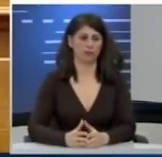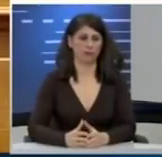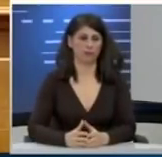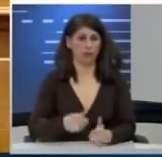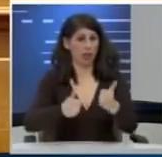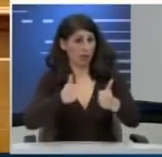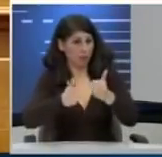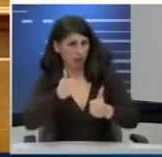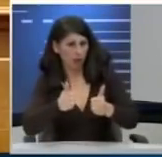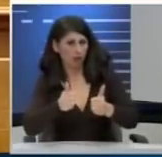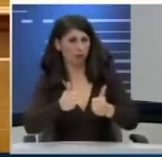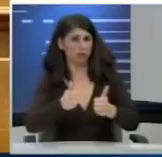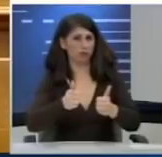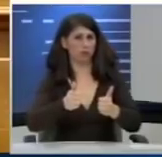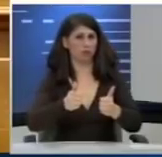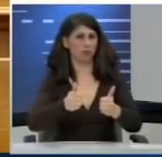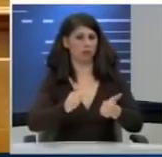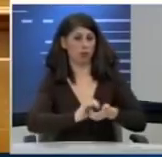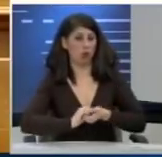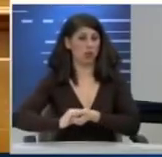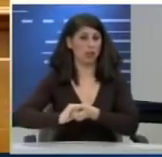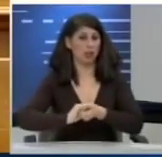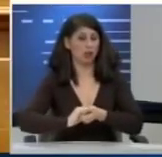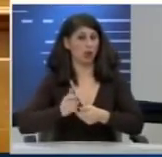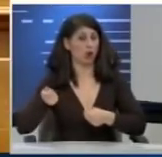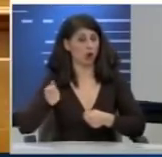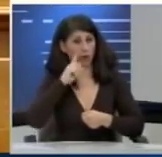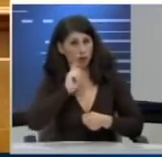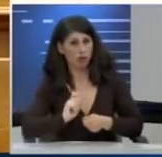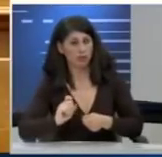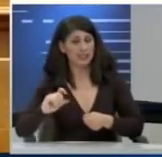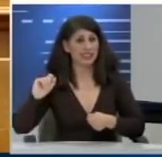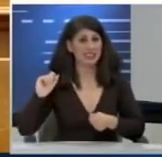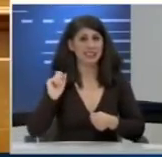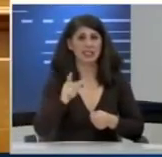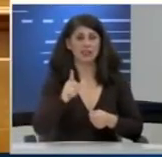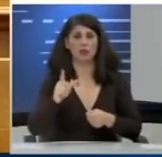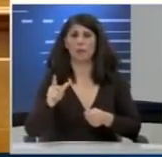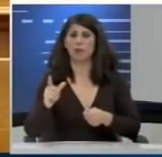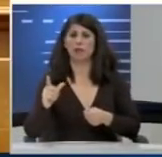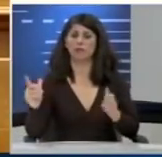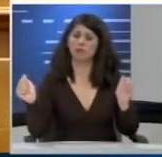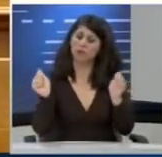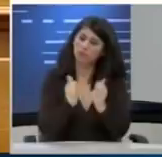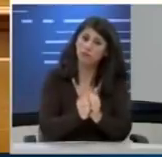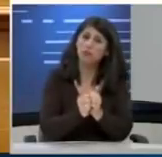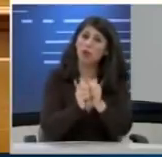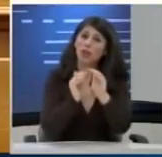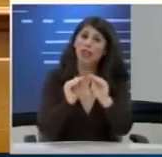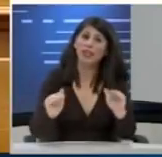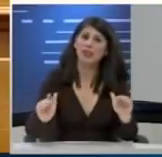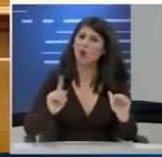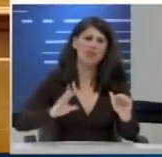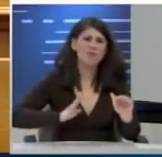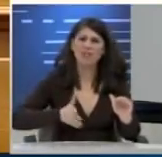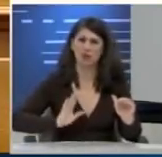Να αναμετρηθούμε με το συλλογικό μας χρέος. Να στείλουμε μήνυμα συμφιλίωσης και ειρήνης,